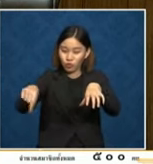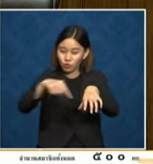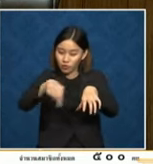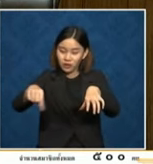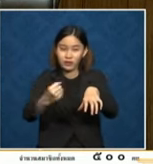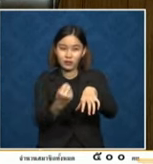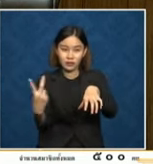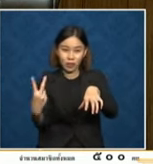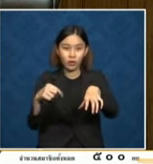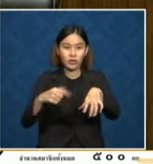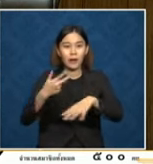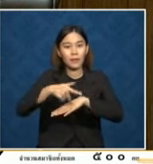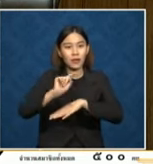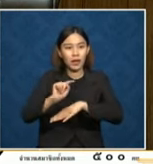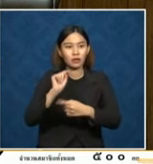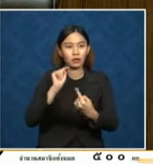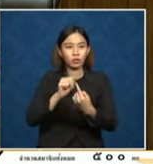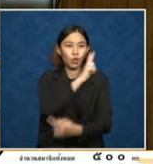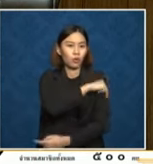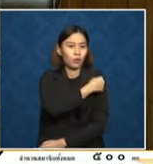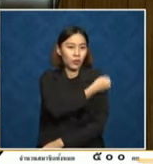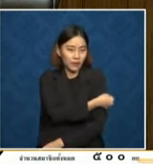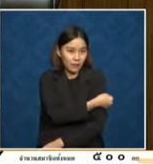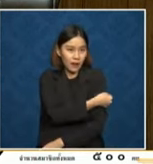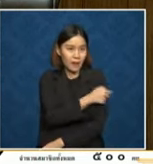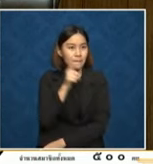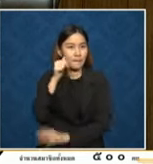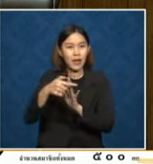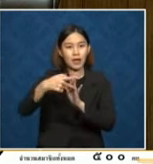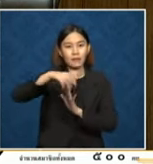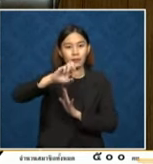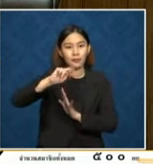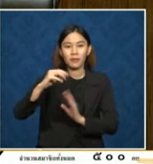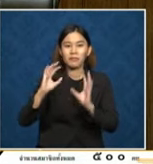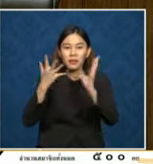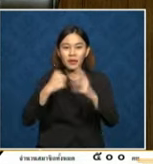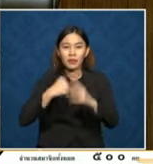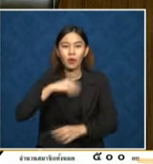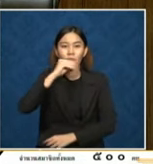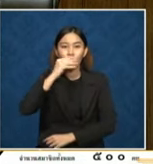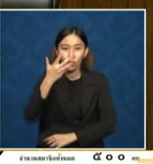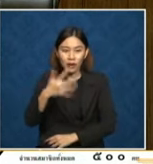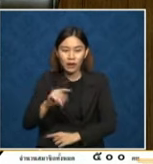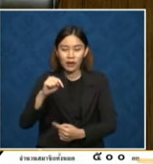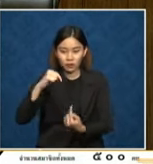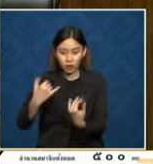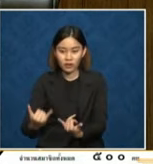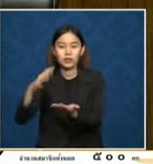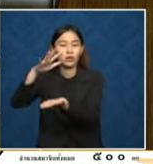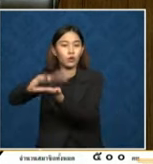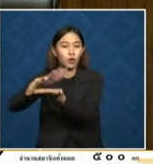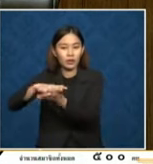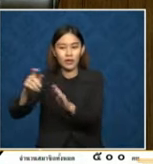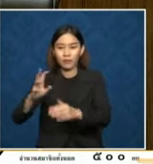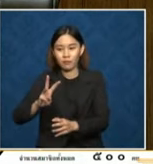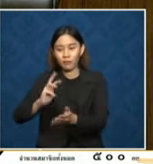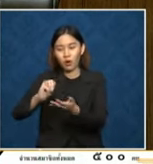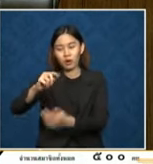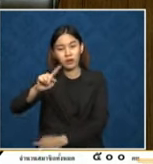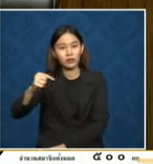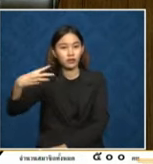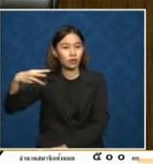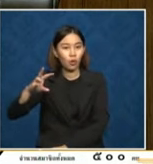ราะฉะนั้นท่านประธานครับเรื่องโรงพยาบาลอำเภอแม่เปิ่นอะไม่มีผมพูดไปแล้วแต่นี่โรงเรียนมัธยมไม่มีเพราะฉะ